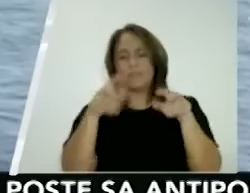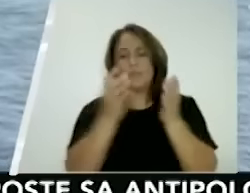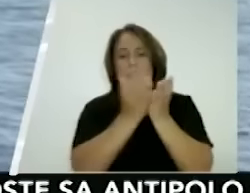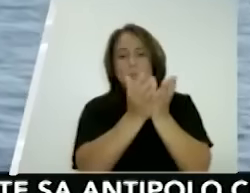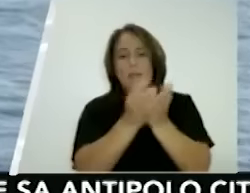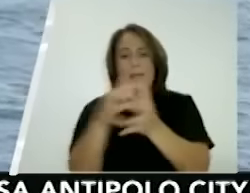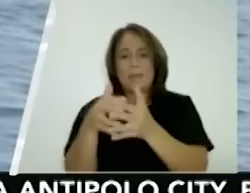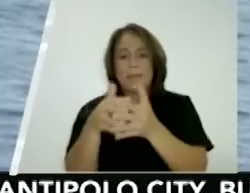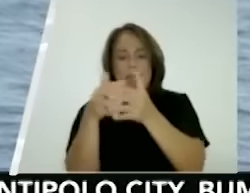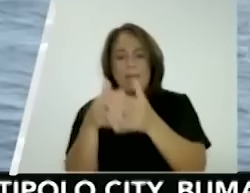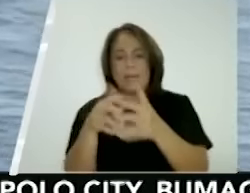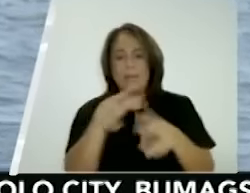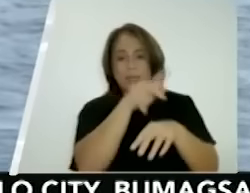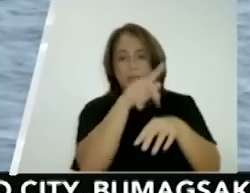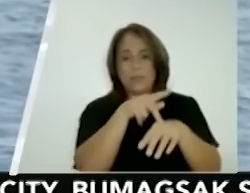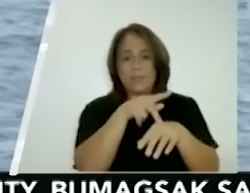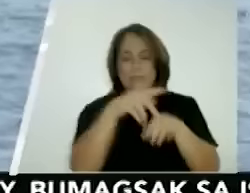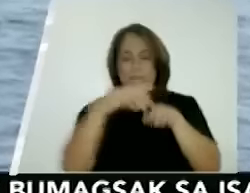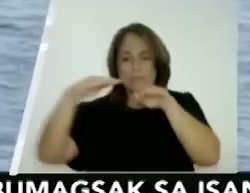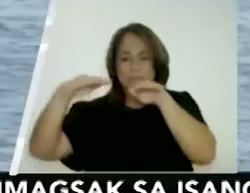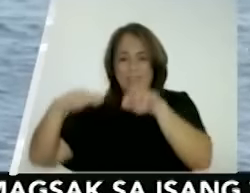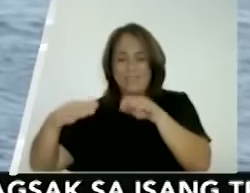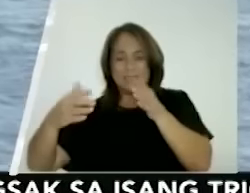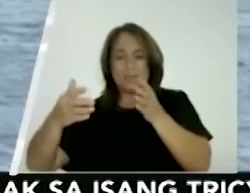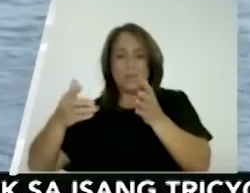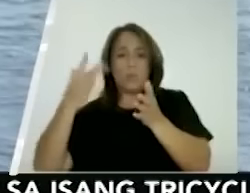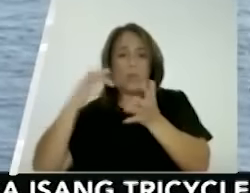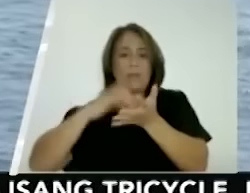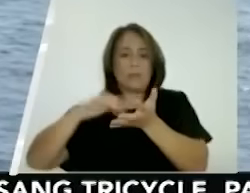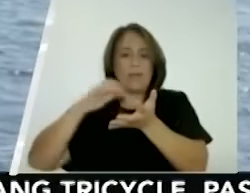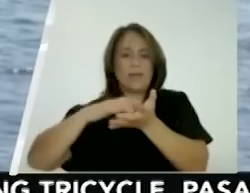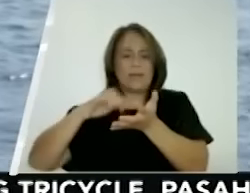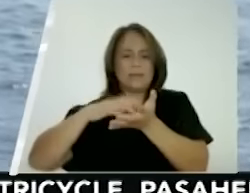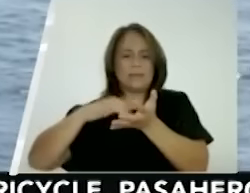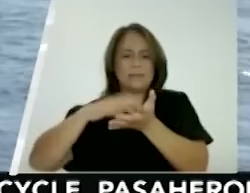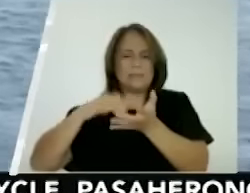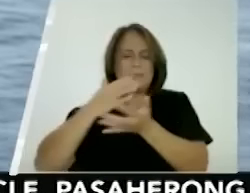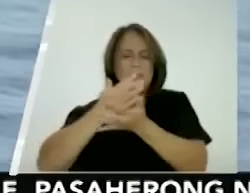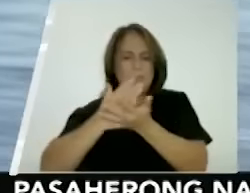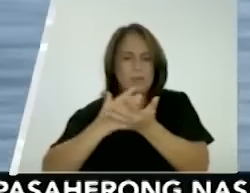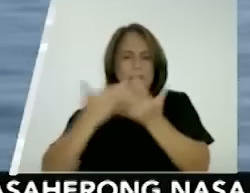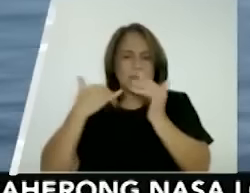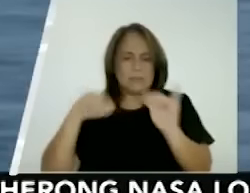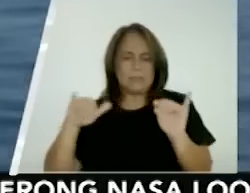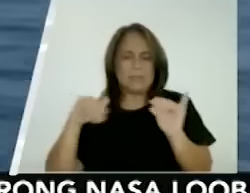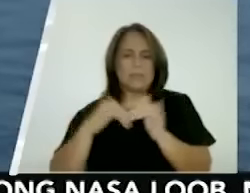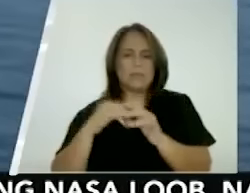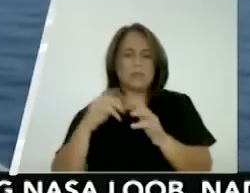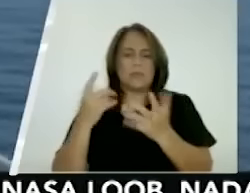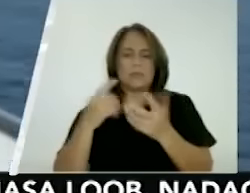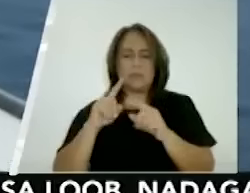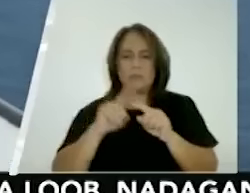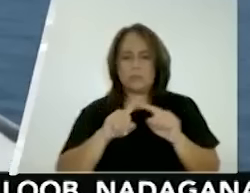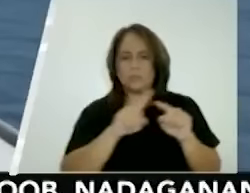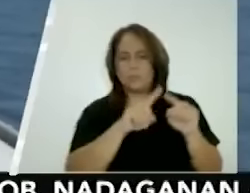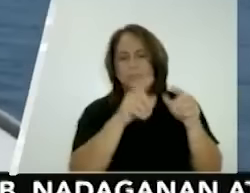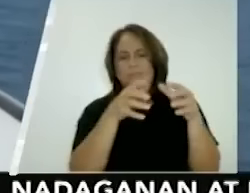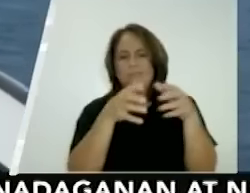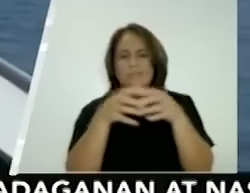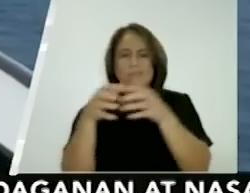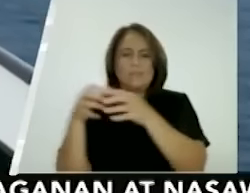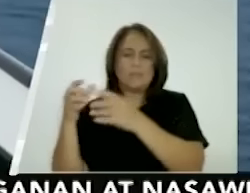at Pilipinas para nga sa isang exercise na bahagi pa rin ng multilateral maritime exercise